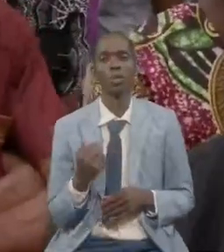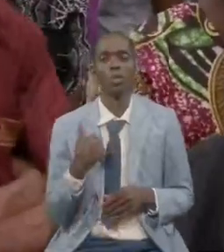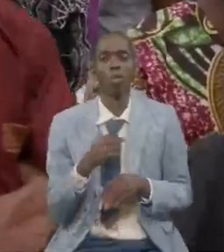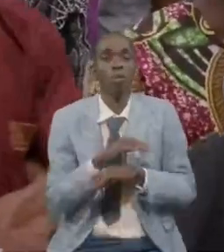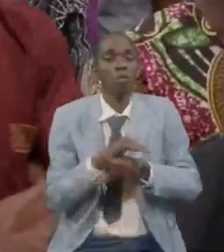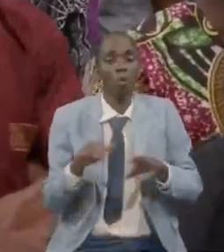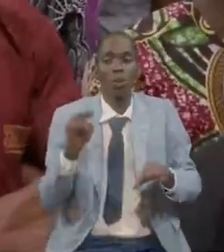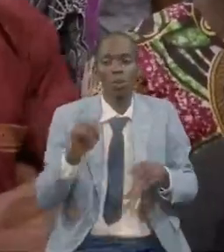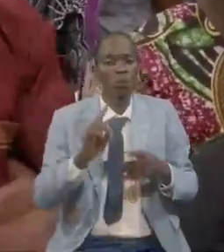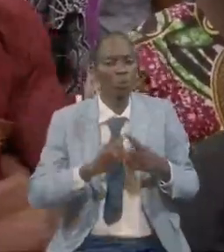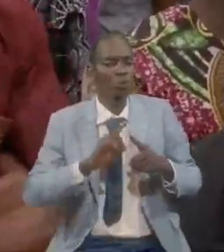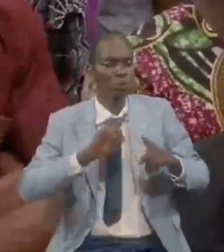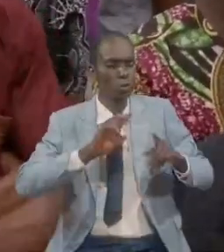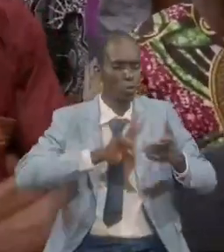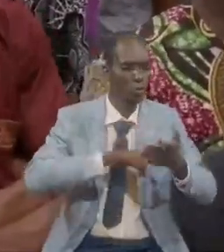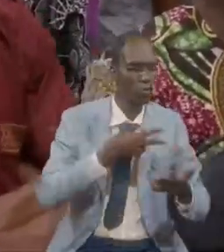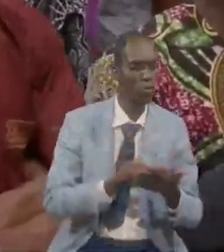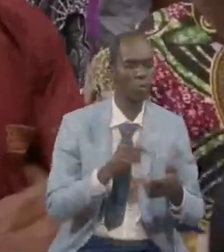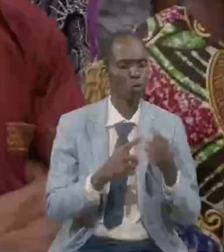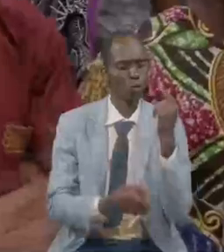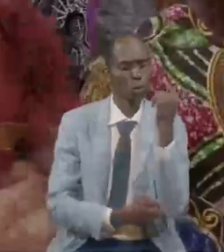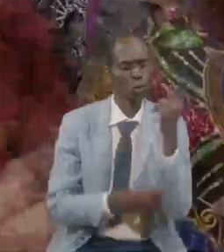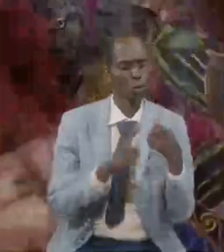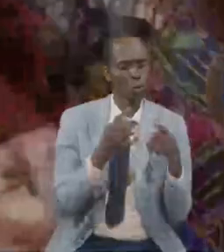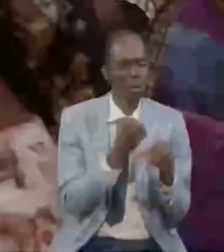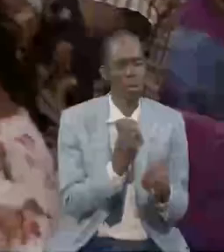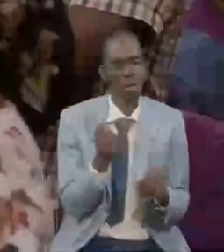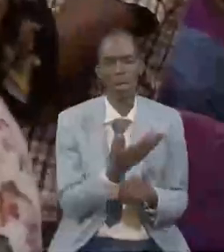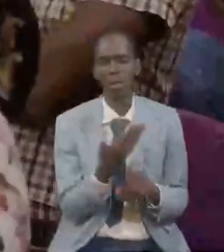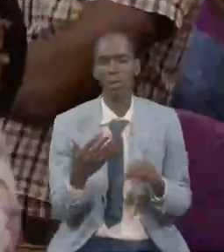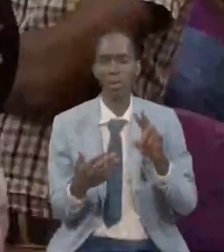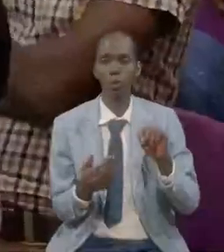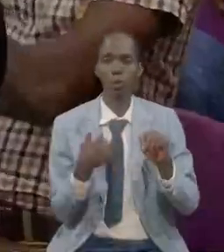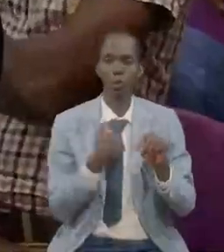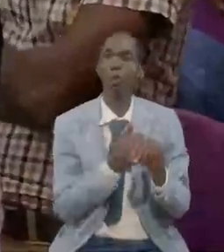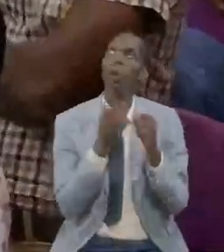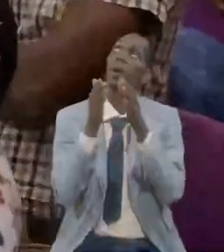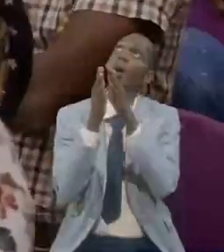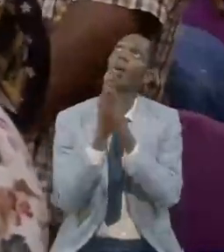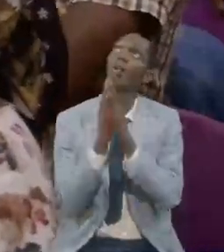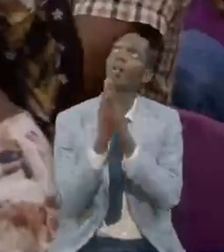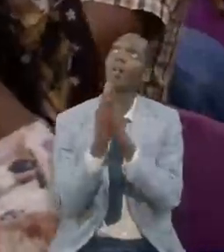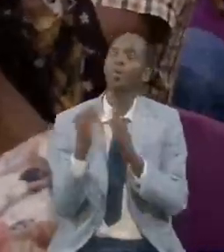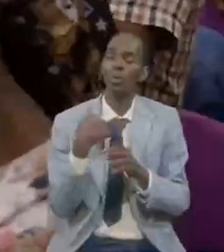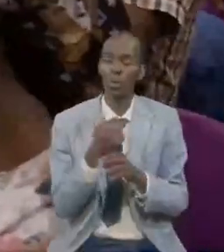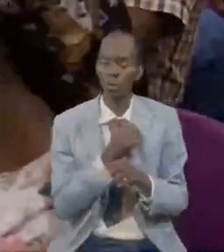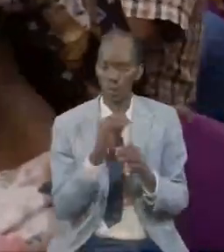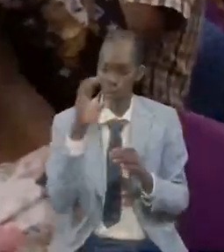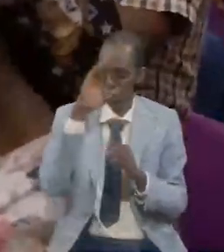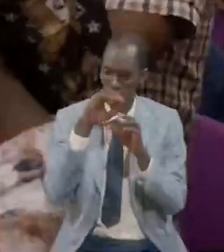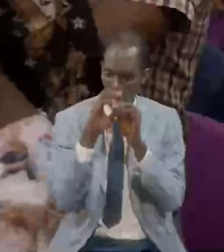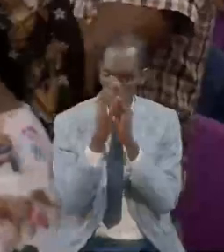nous ne devons pas nous plonger dans la tentation, faire des choses mauvaises nous demandons, nous